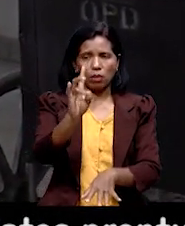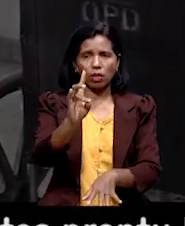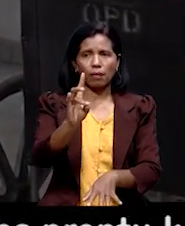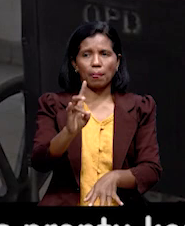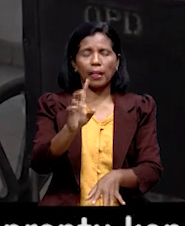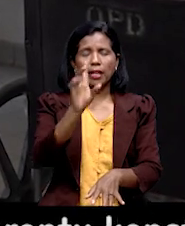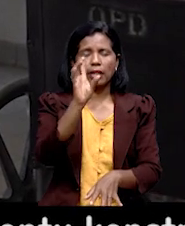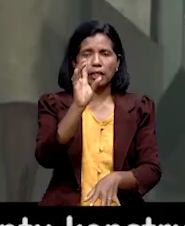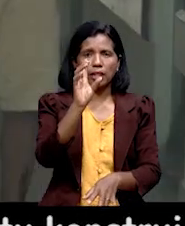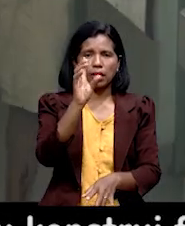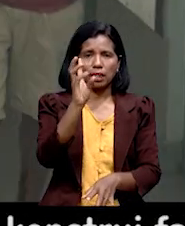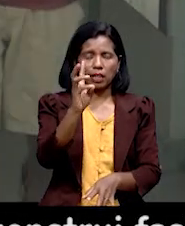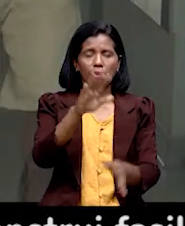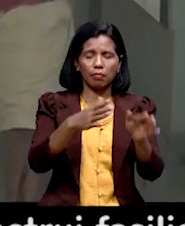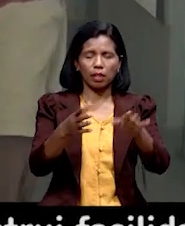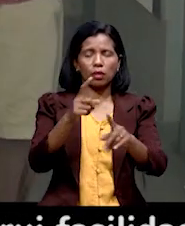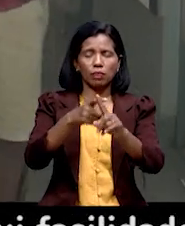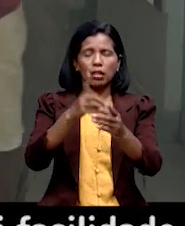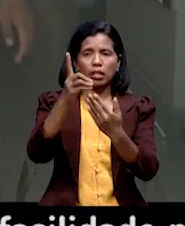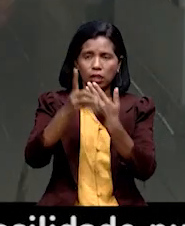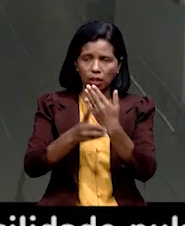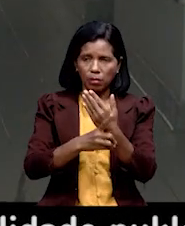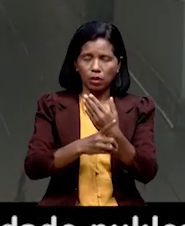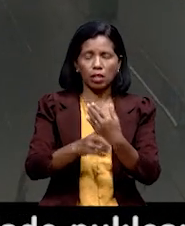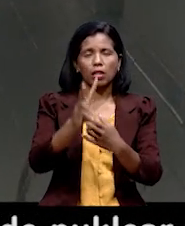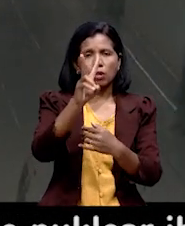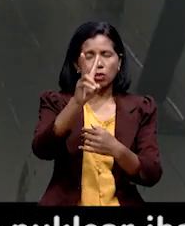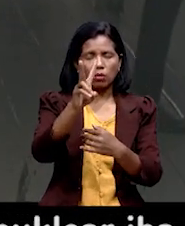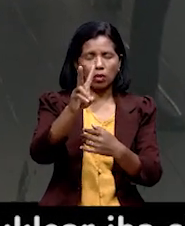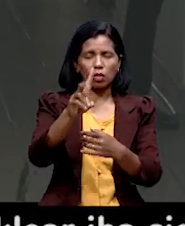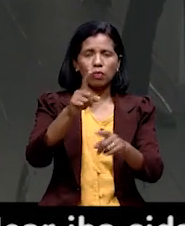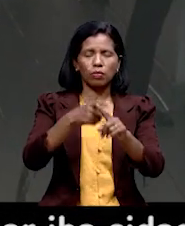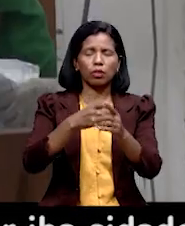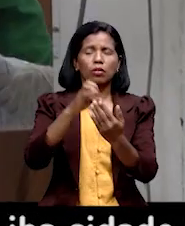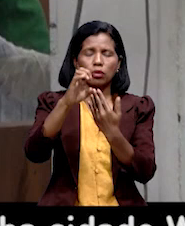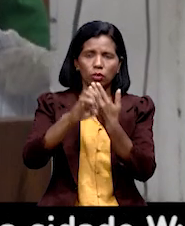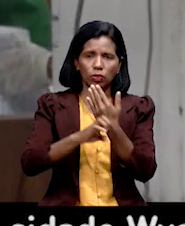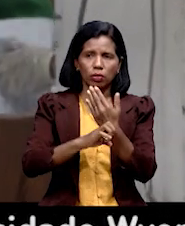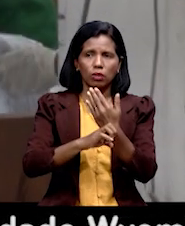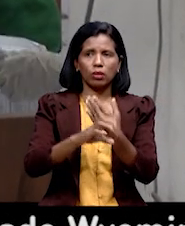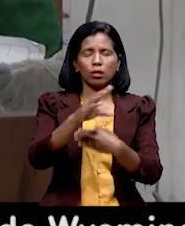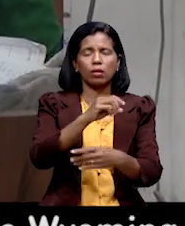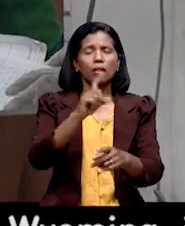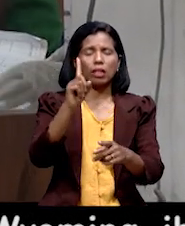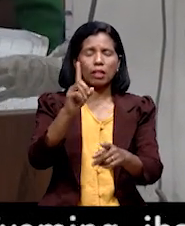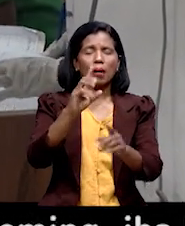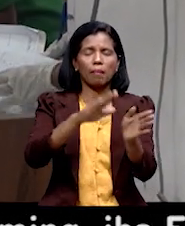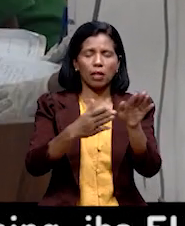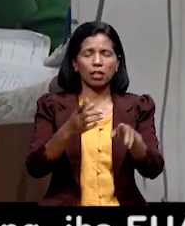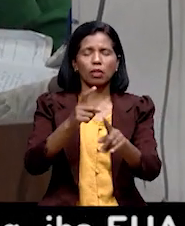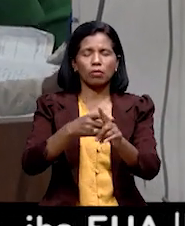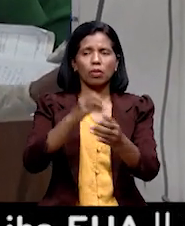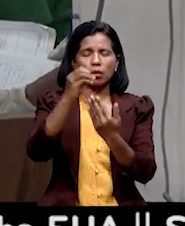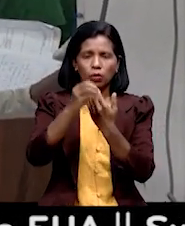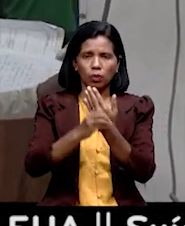fulan dezembro ne larang no nang rua seluk ida mate ia fulan zunyu no ida mate ia fulan otubro. Ema nang walu nebe mate